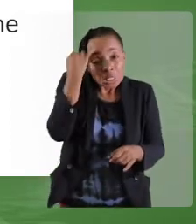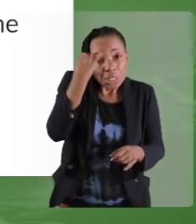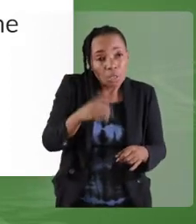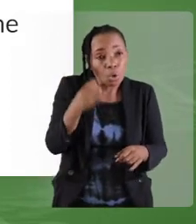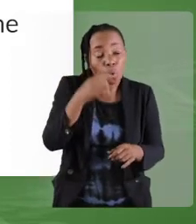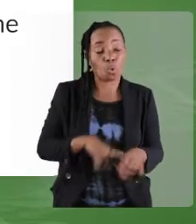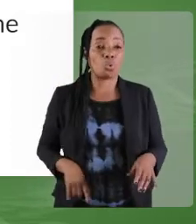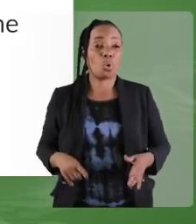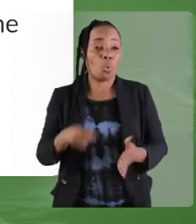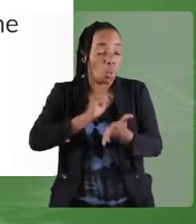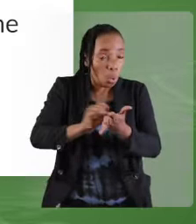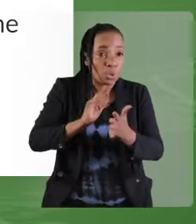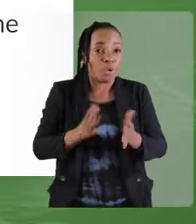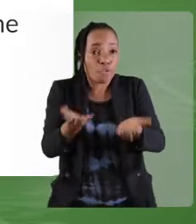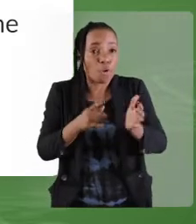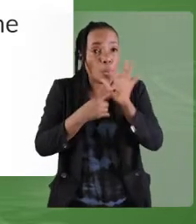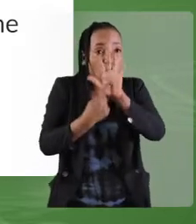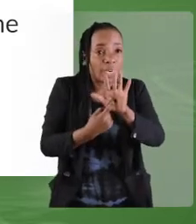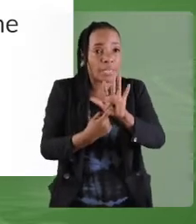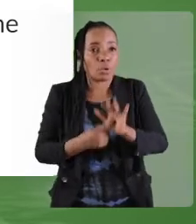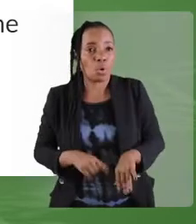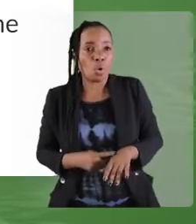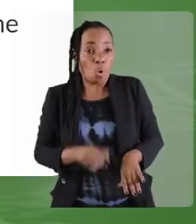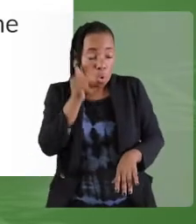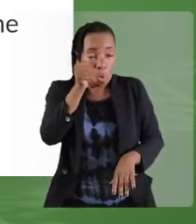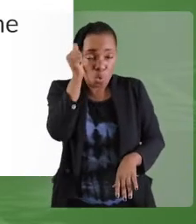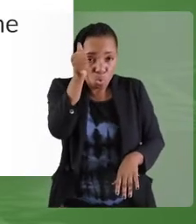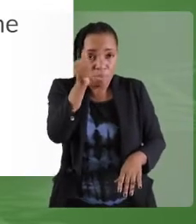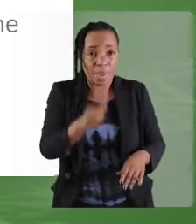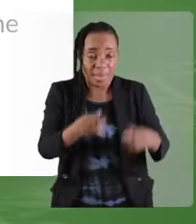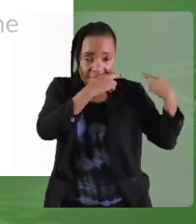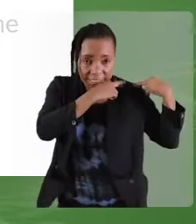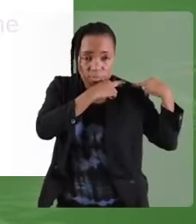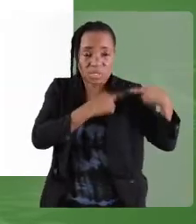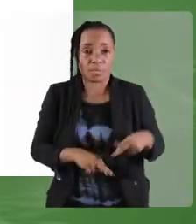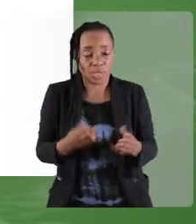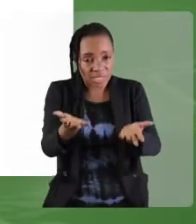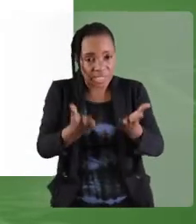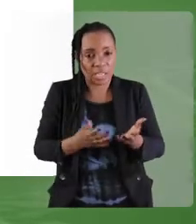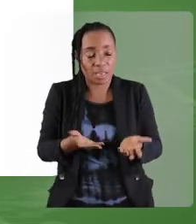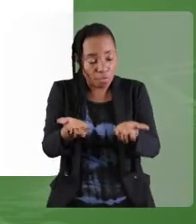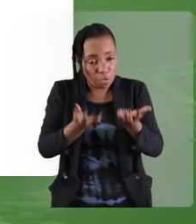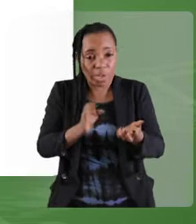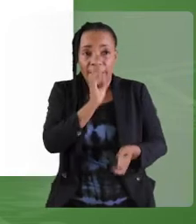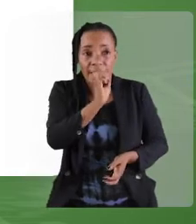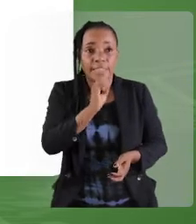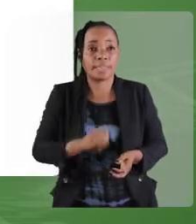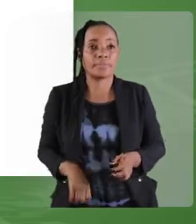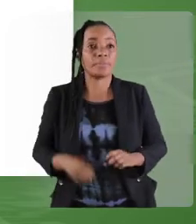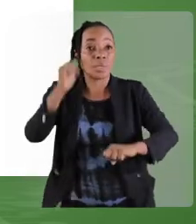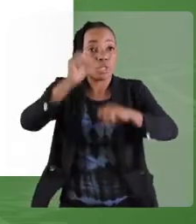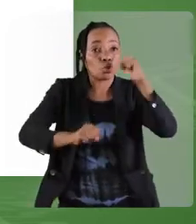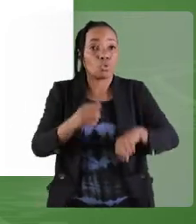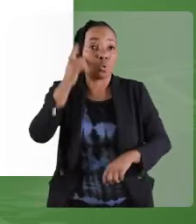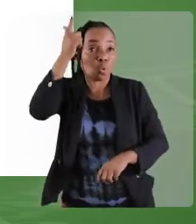de son devenir. Comme enjeu, la liberté. En second aspect donc, la structure